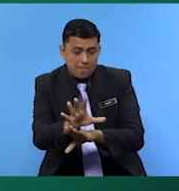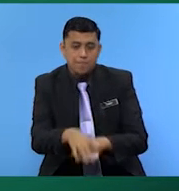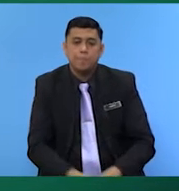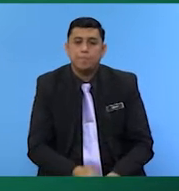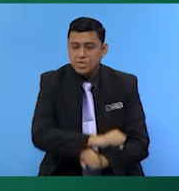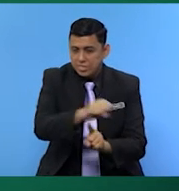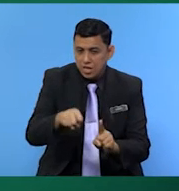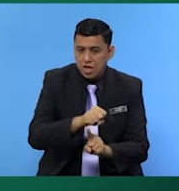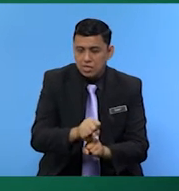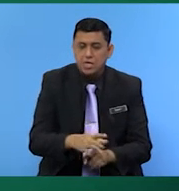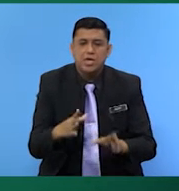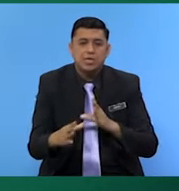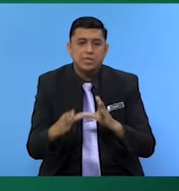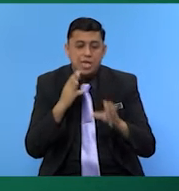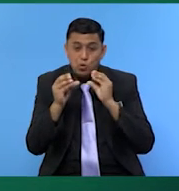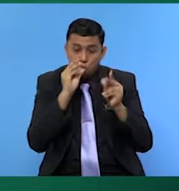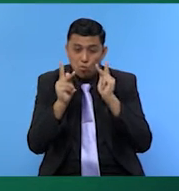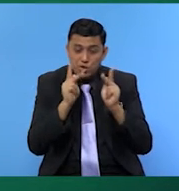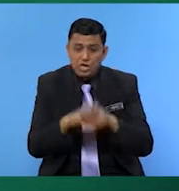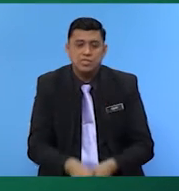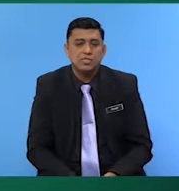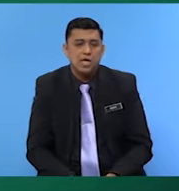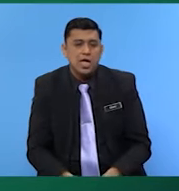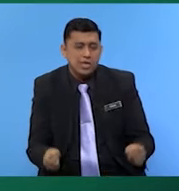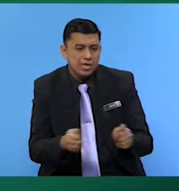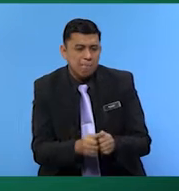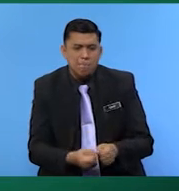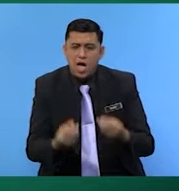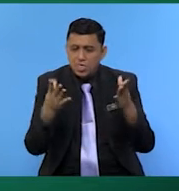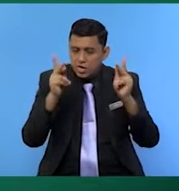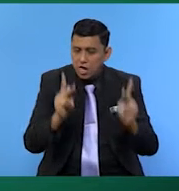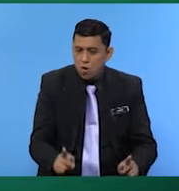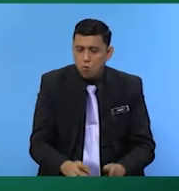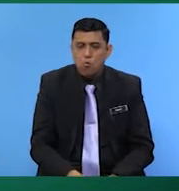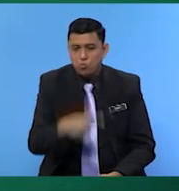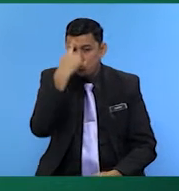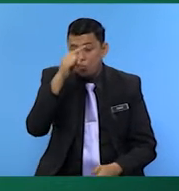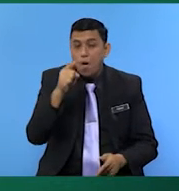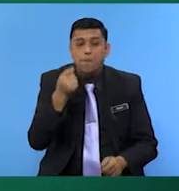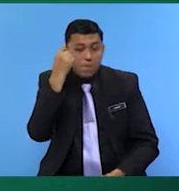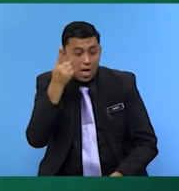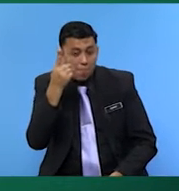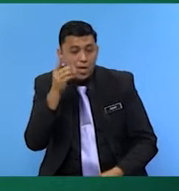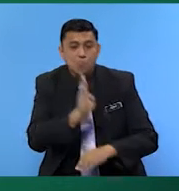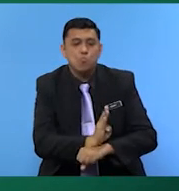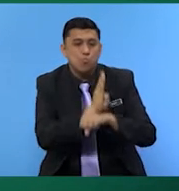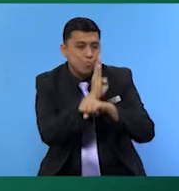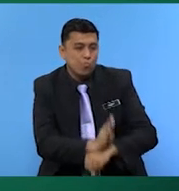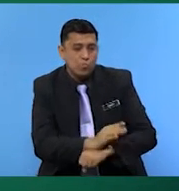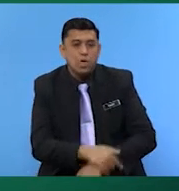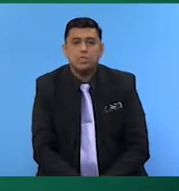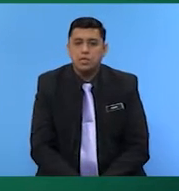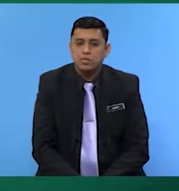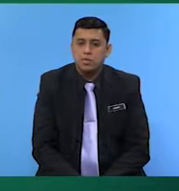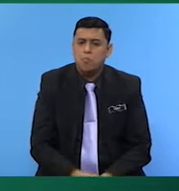menggalakkan pergaulan dan komunikasi pelbagai kaum sejak kecil membantu pemahaman budaya. Hal ini akan memungkinkan